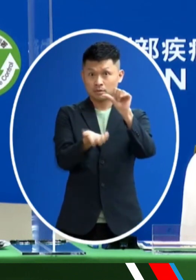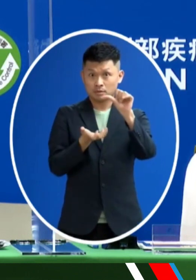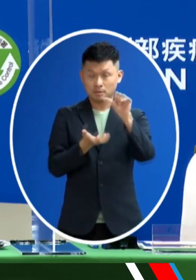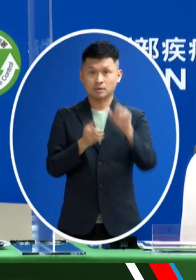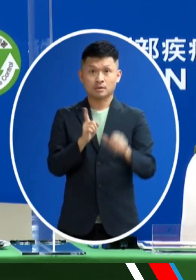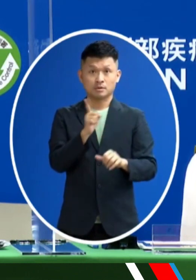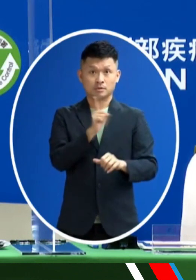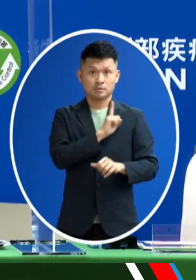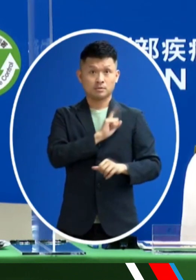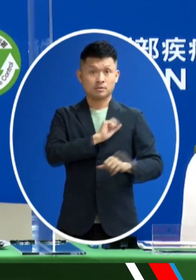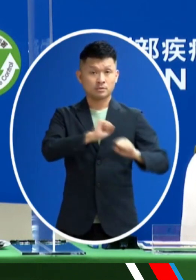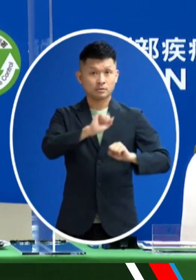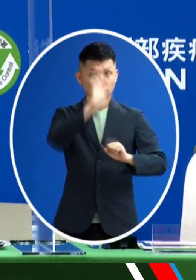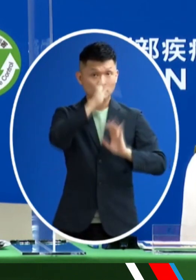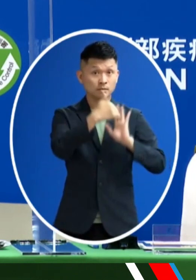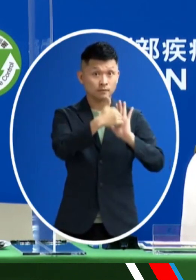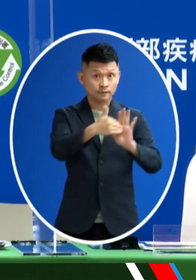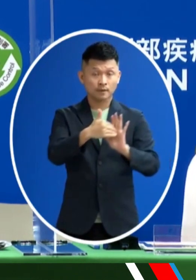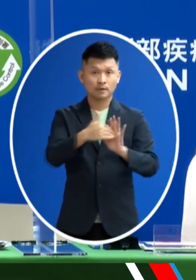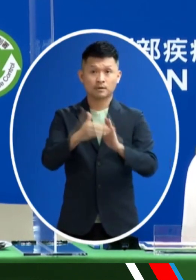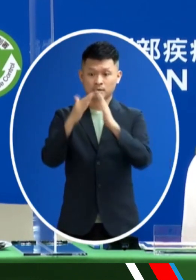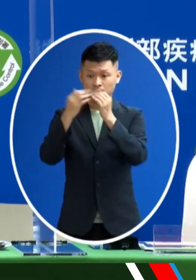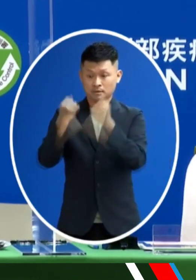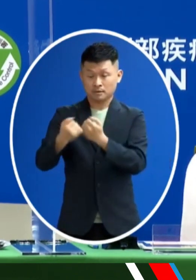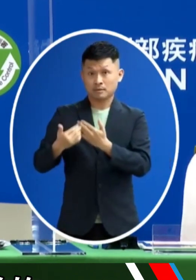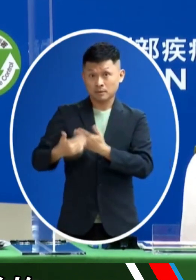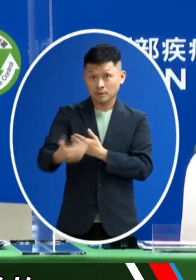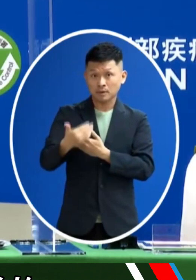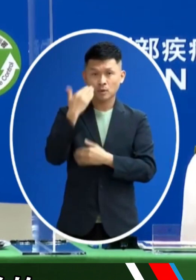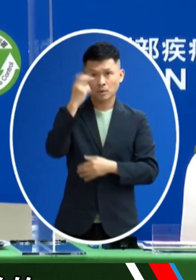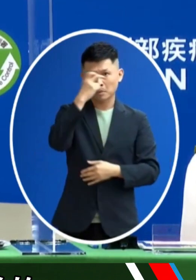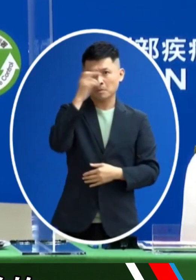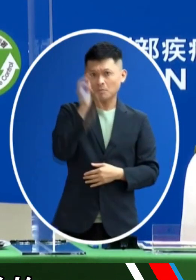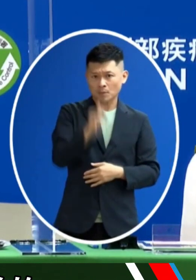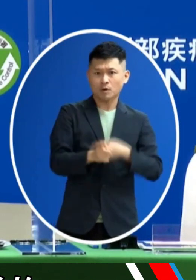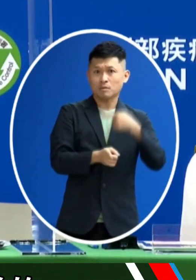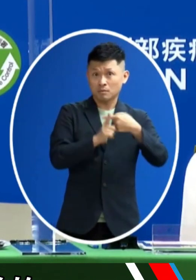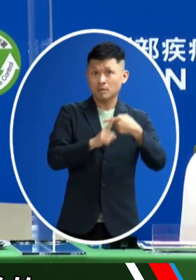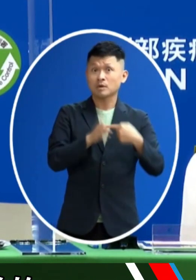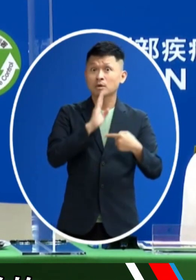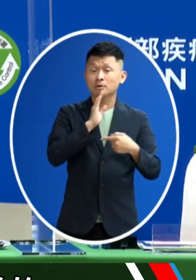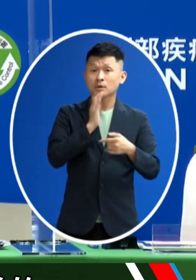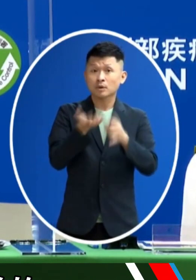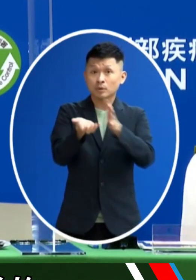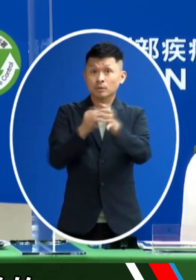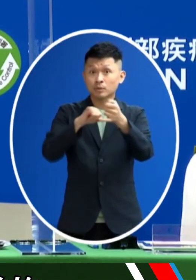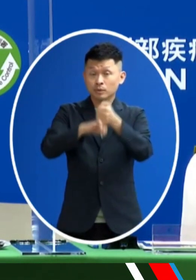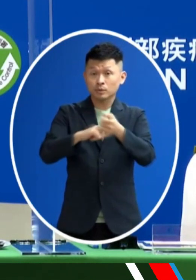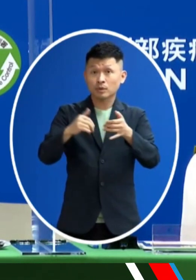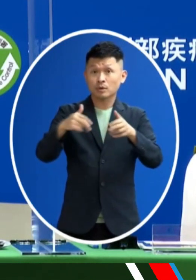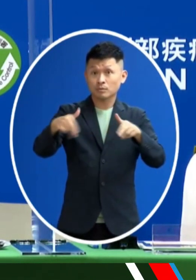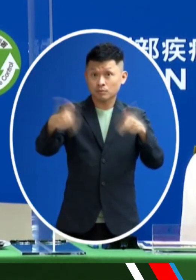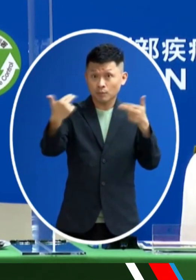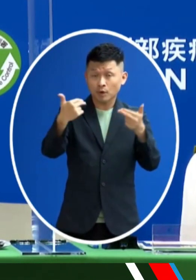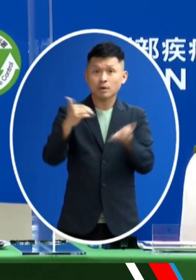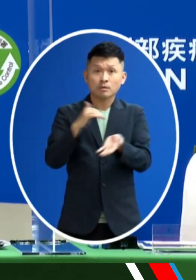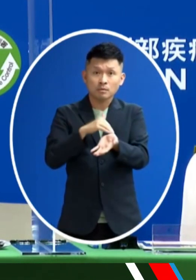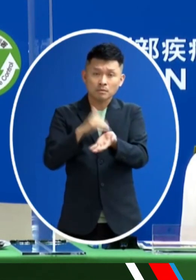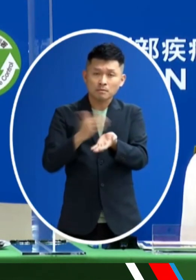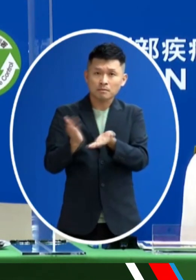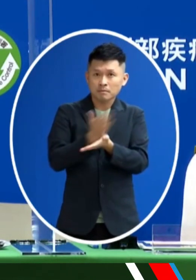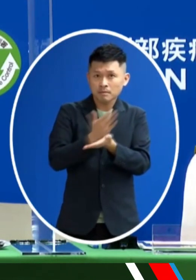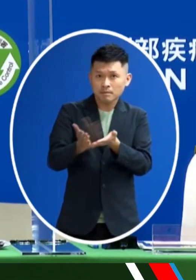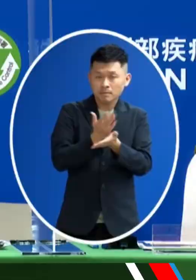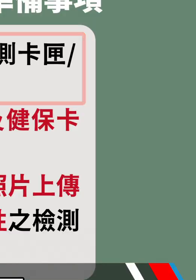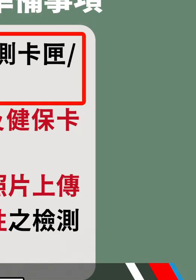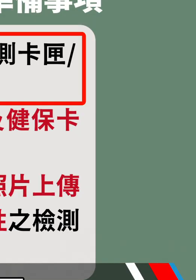居家检疫，他如果快筛阳性，他预约视讯诊疗评估结果前的配合准备的事